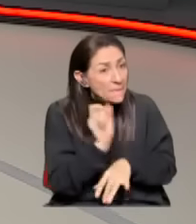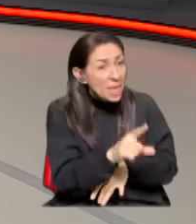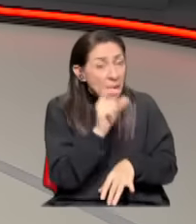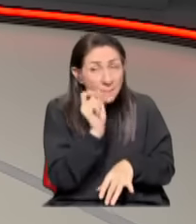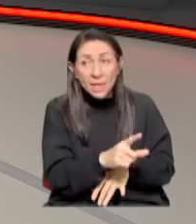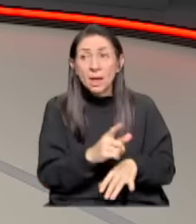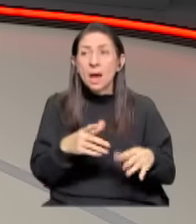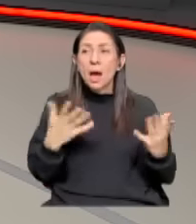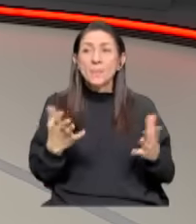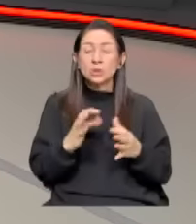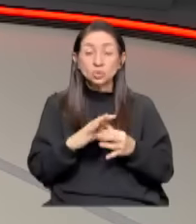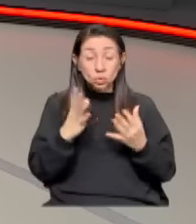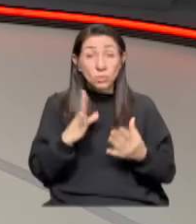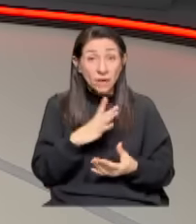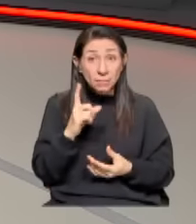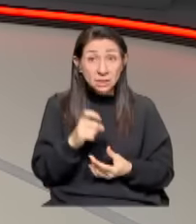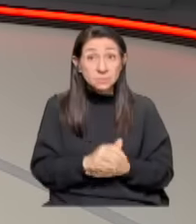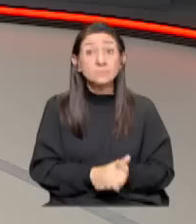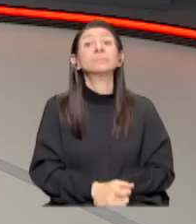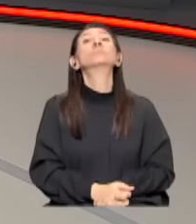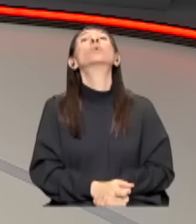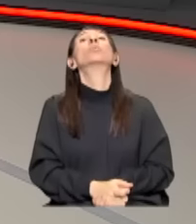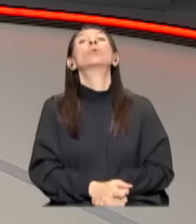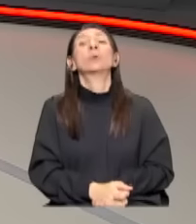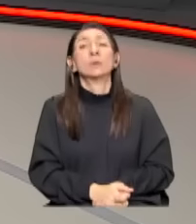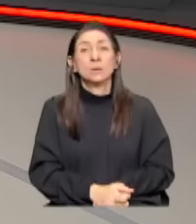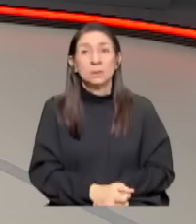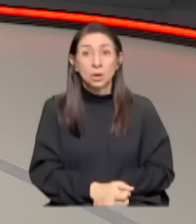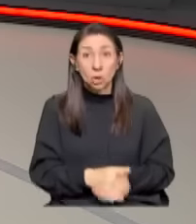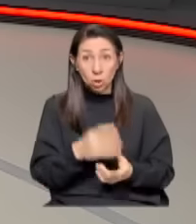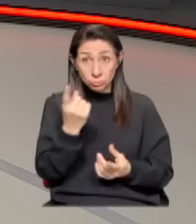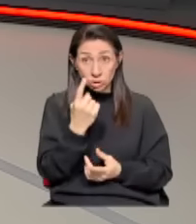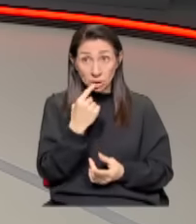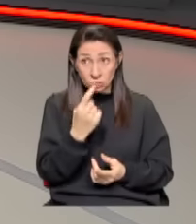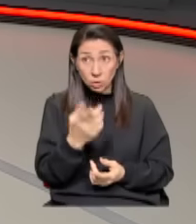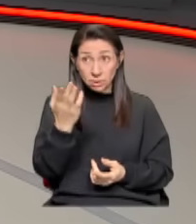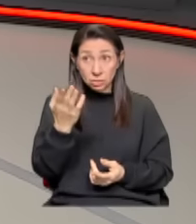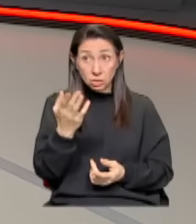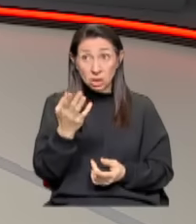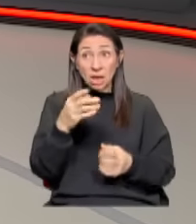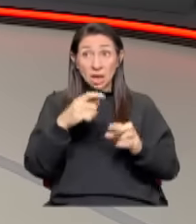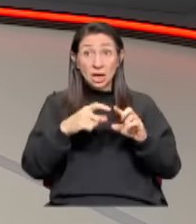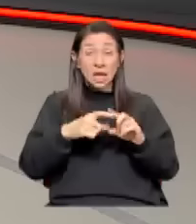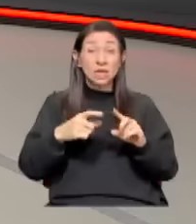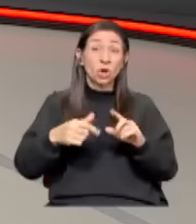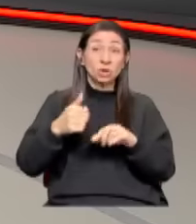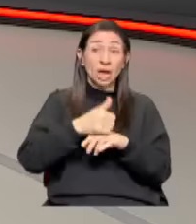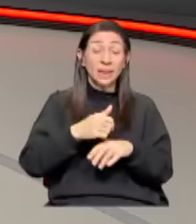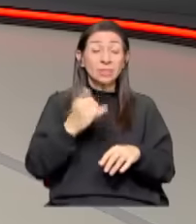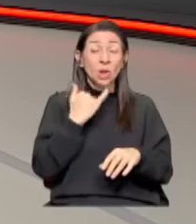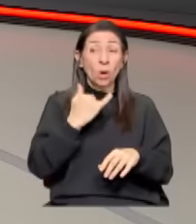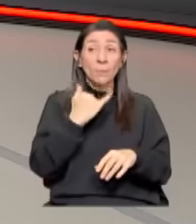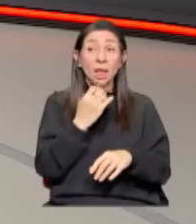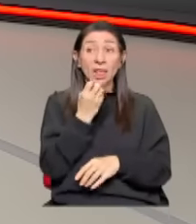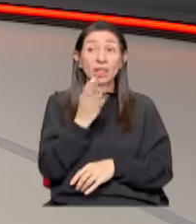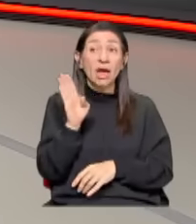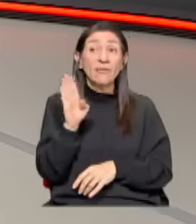insanlar. Fakat çaresi var mı? Yok mu? Bir şeyler söyleyin. Rektörden torpil itirafı.